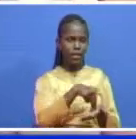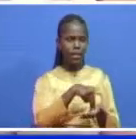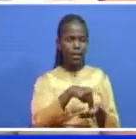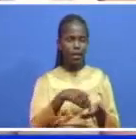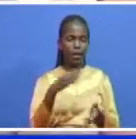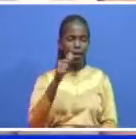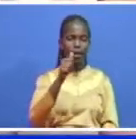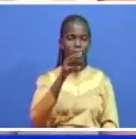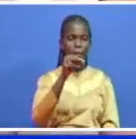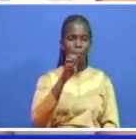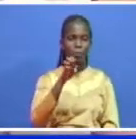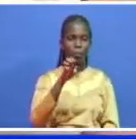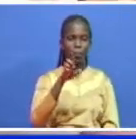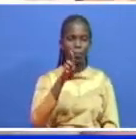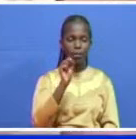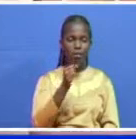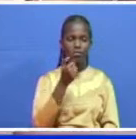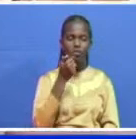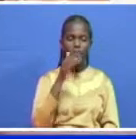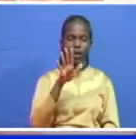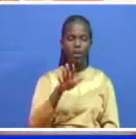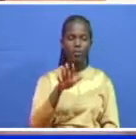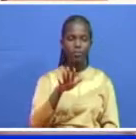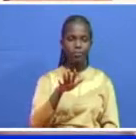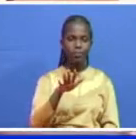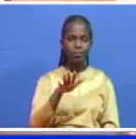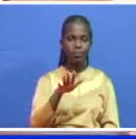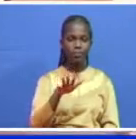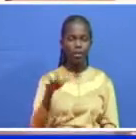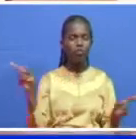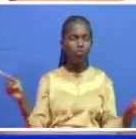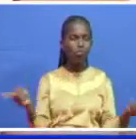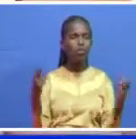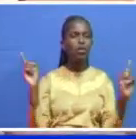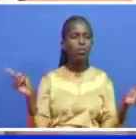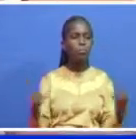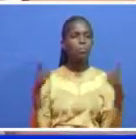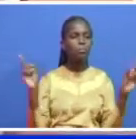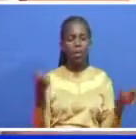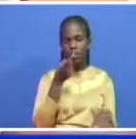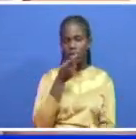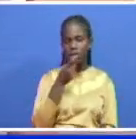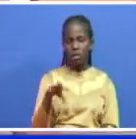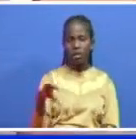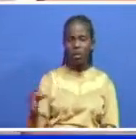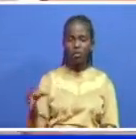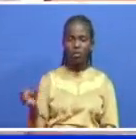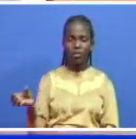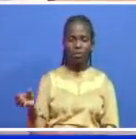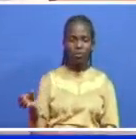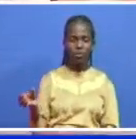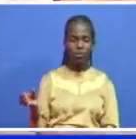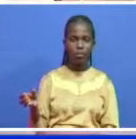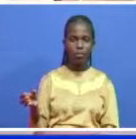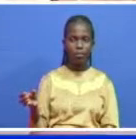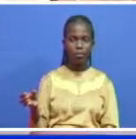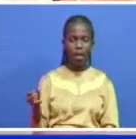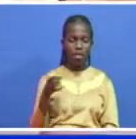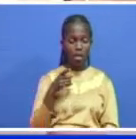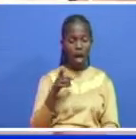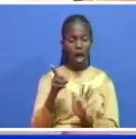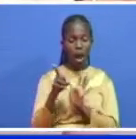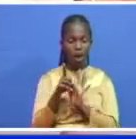nga mele mbewa maana, hataana, sienena kuwejua, kono county ya Kitui. Kweate ya na mwaya